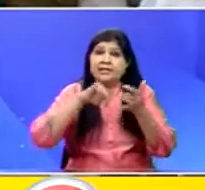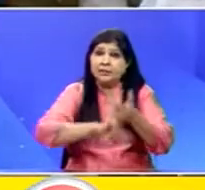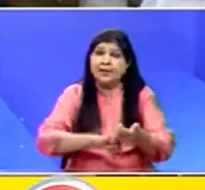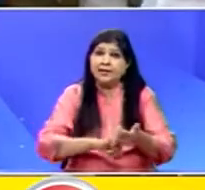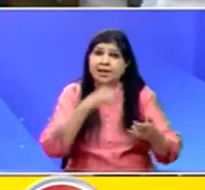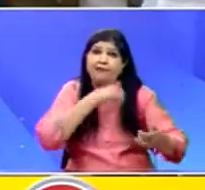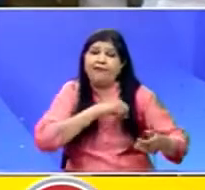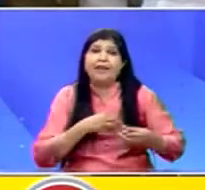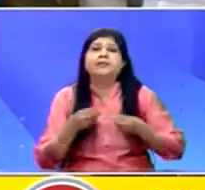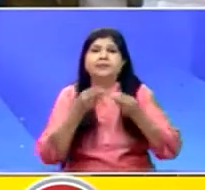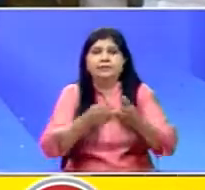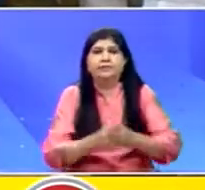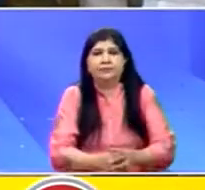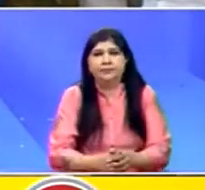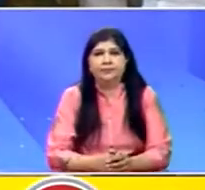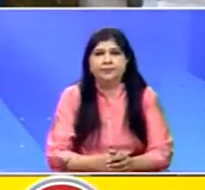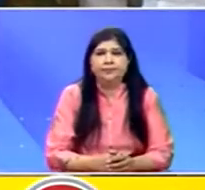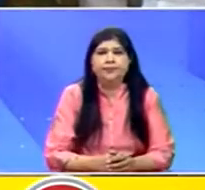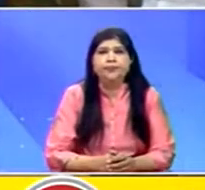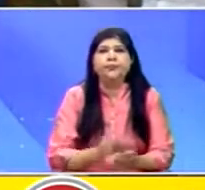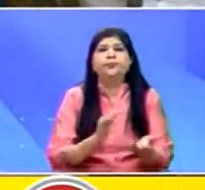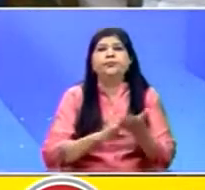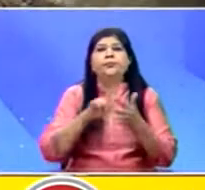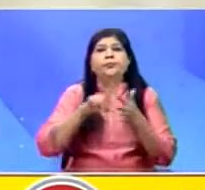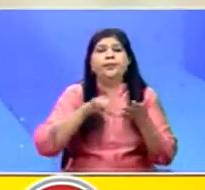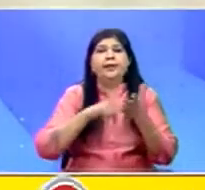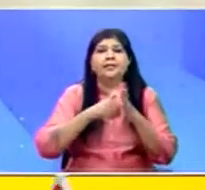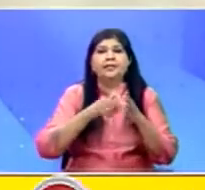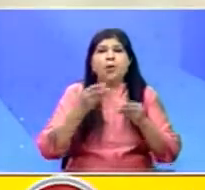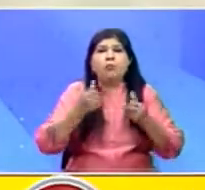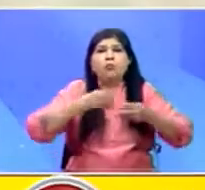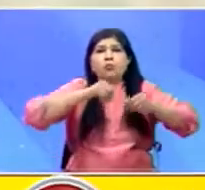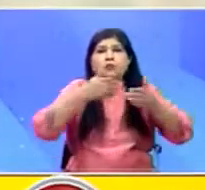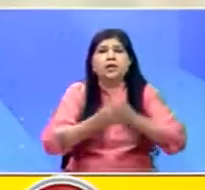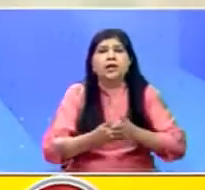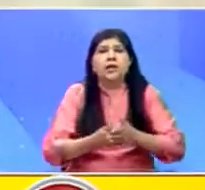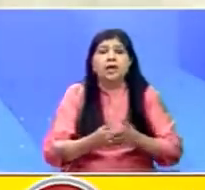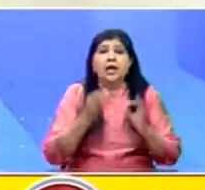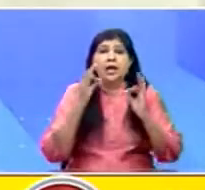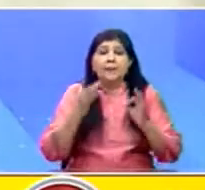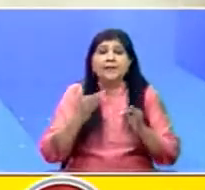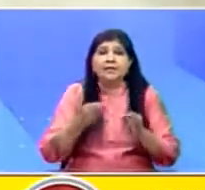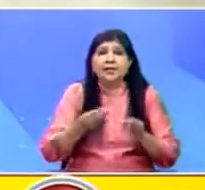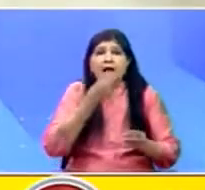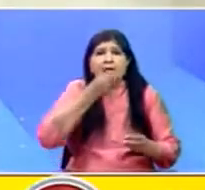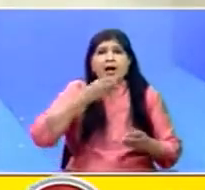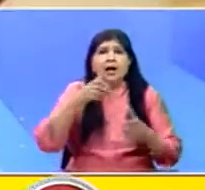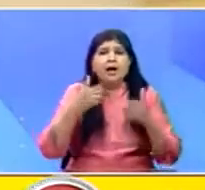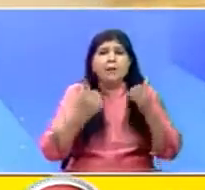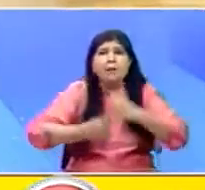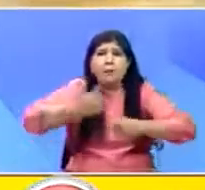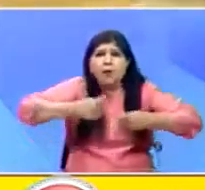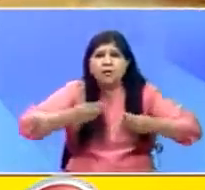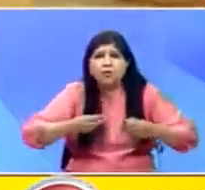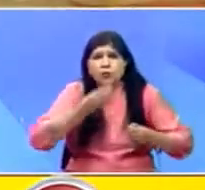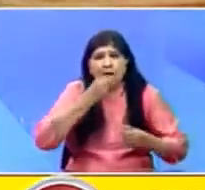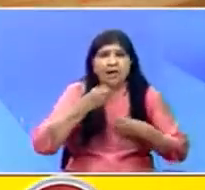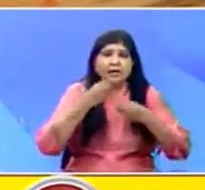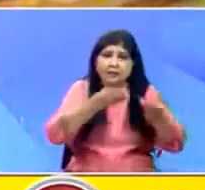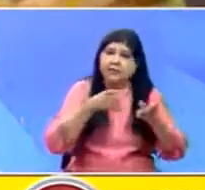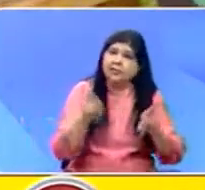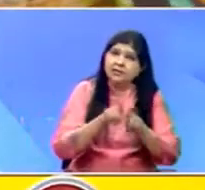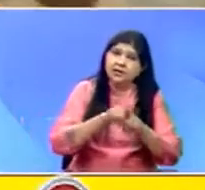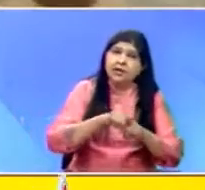से लाभकारी है। मिलेट्स के भूसे को बेहतरीन चारा भी माना जाता है। आजकल